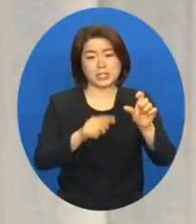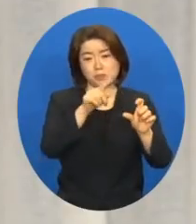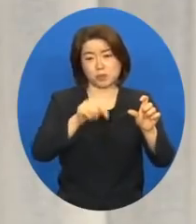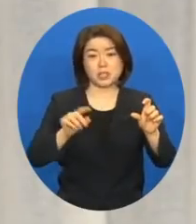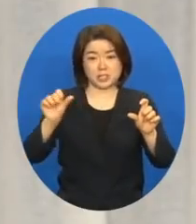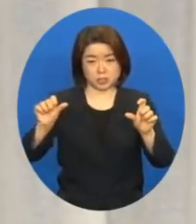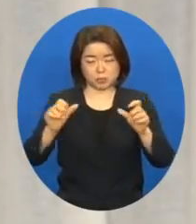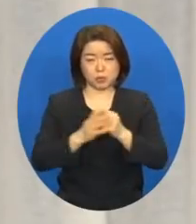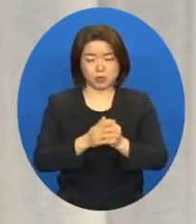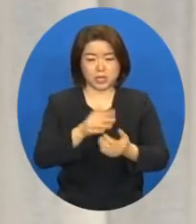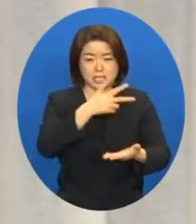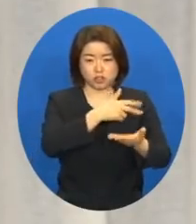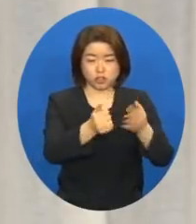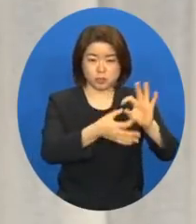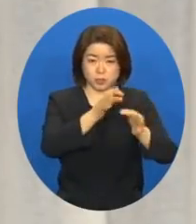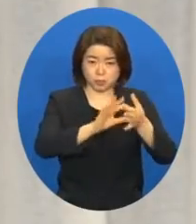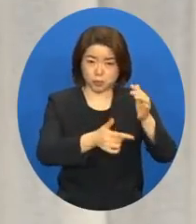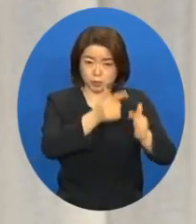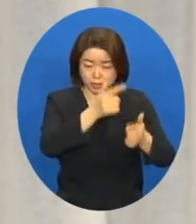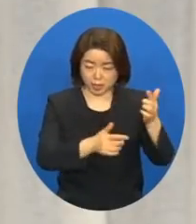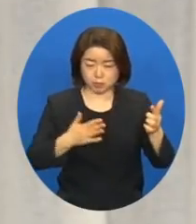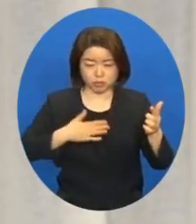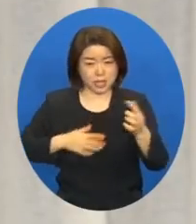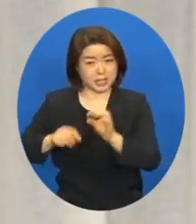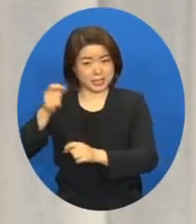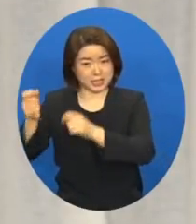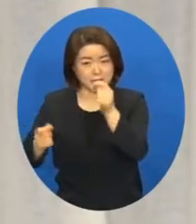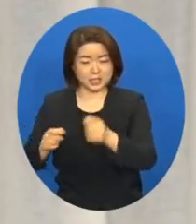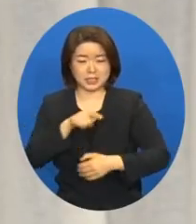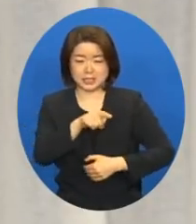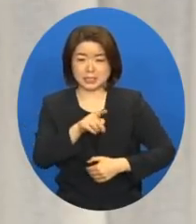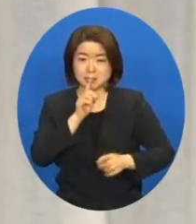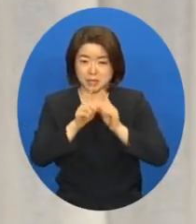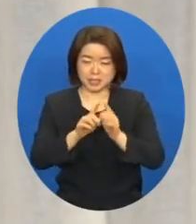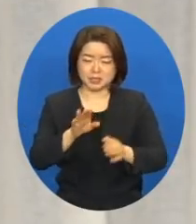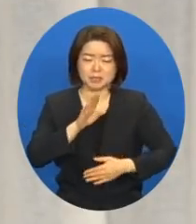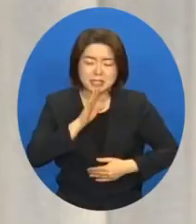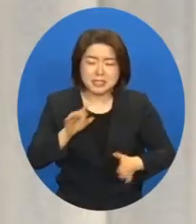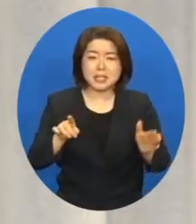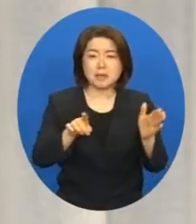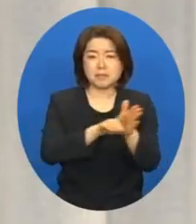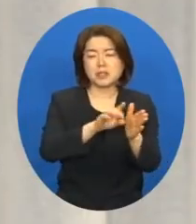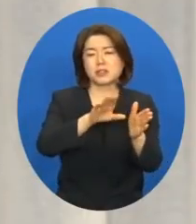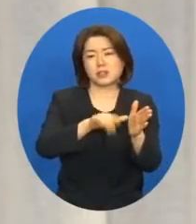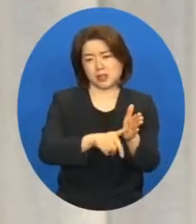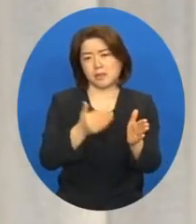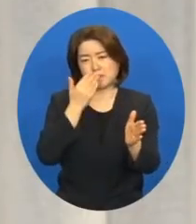주는 포도나무고 나는 가지라는 사실을 진짜 믿을 때예요.